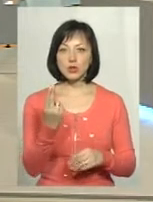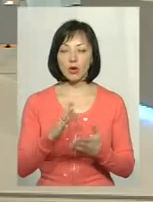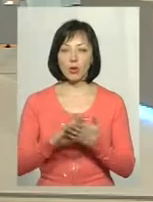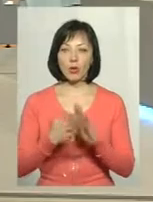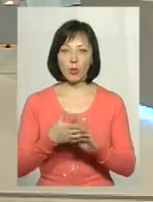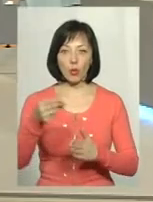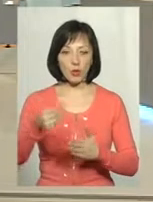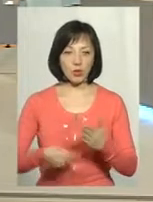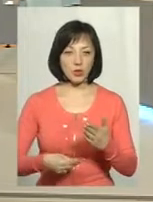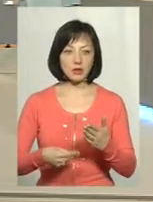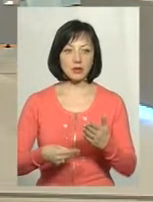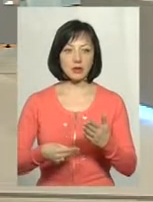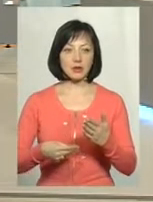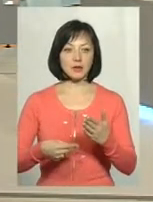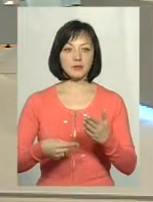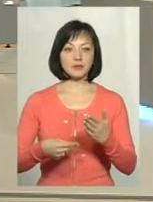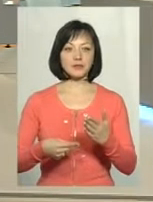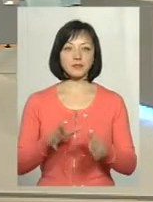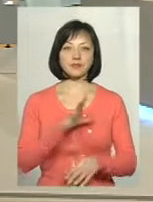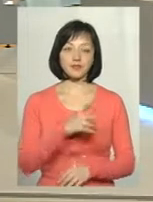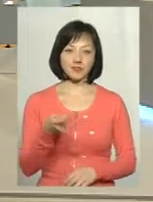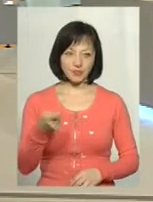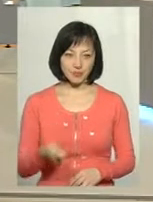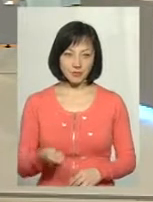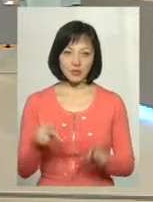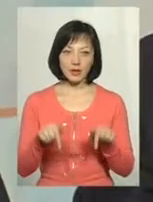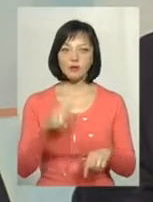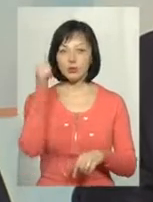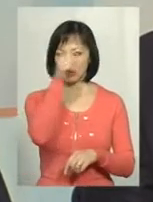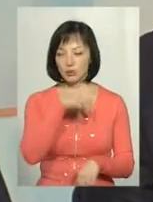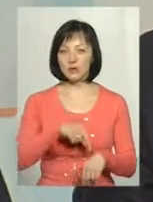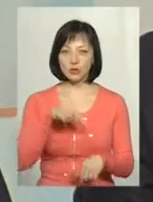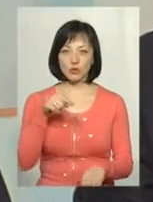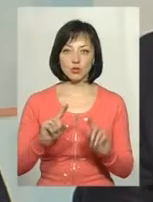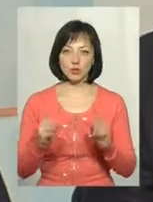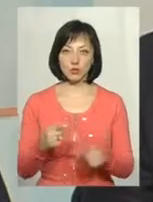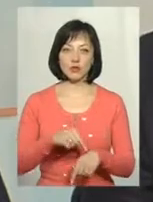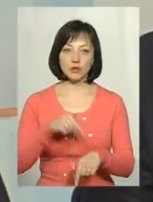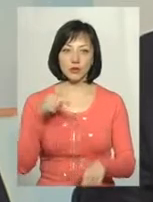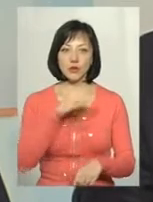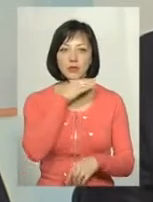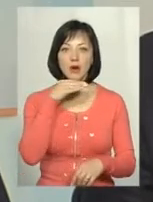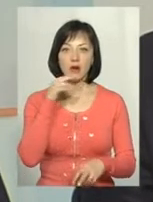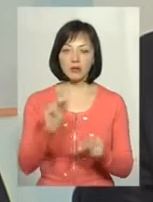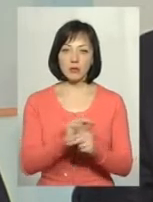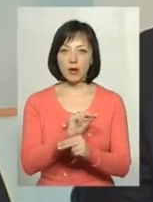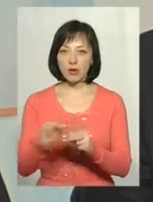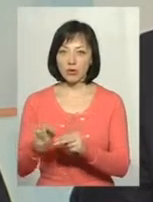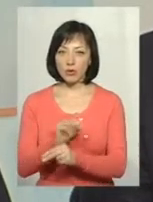угод практично були мізерні, в цьому році ми відчули, дуже відчули, то, що багато поремонтовано